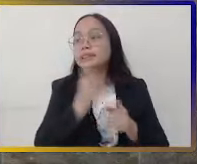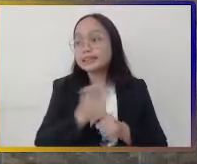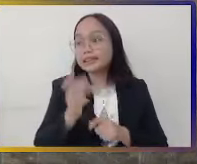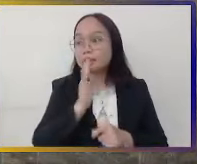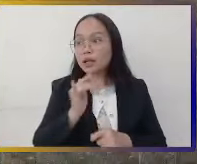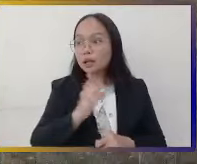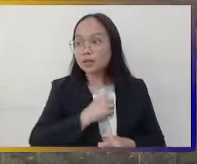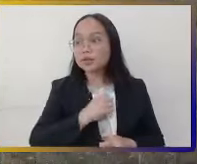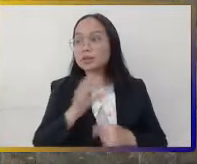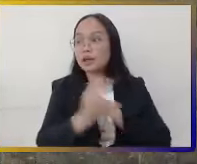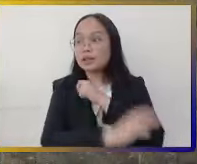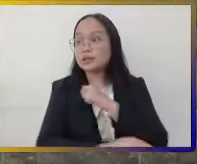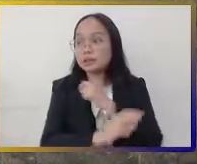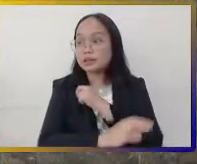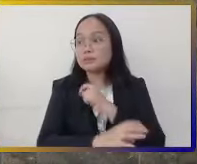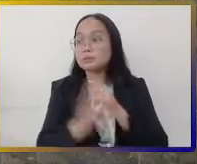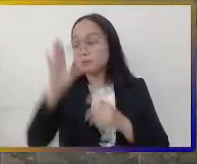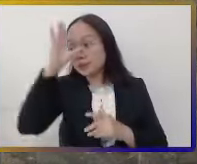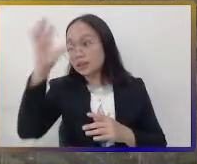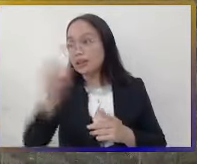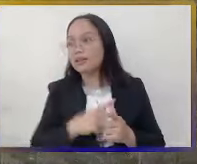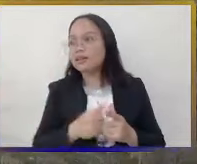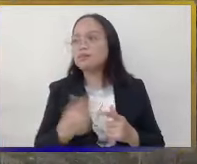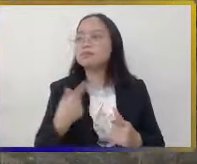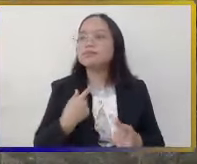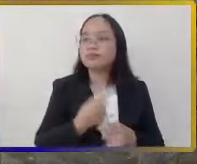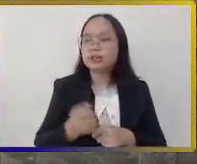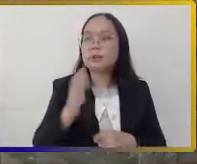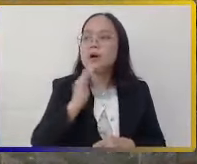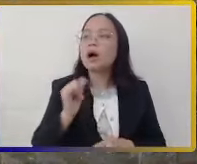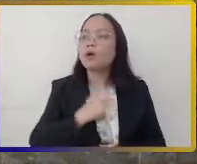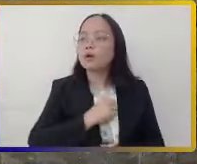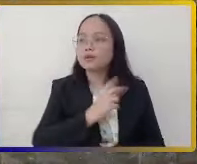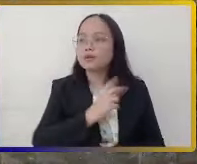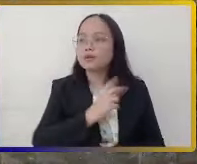own countrymen. Now he was ridiculed by his own king.